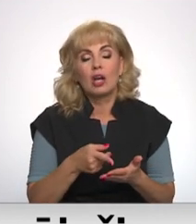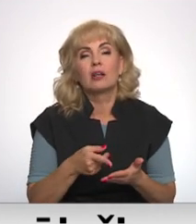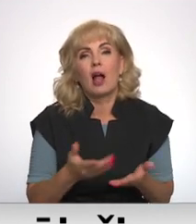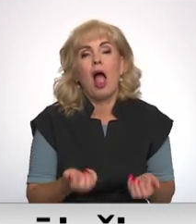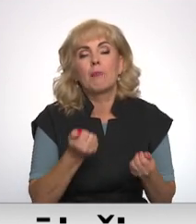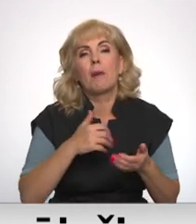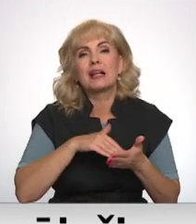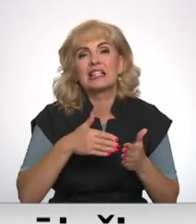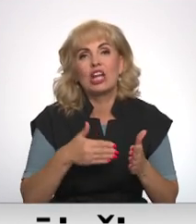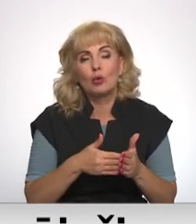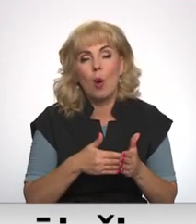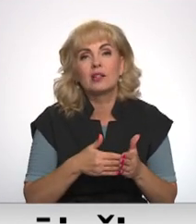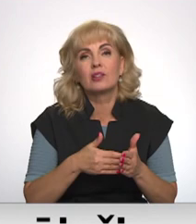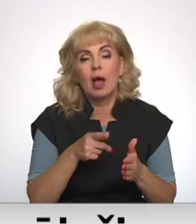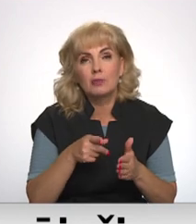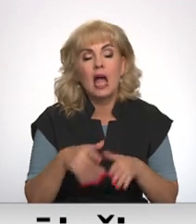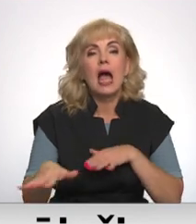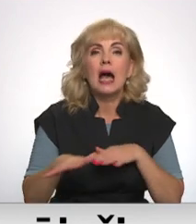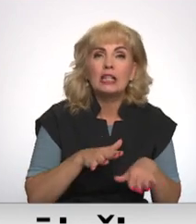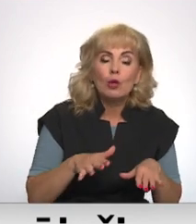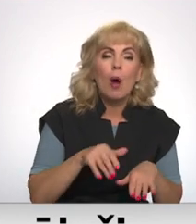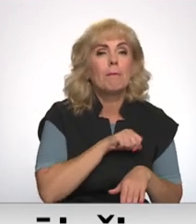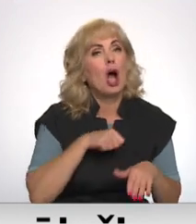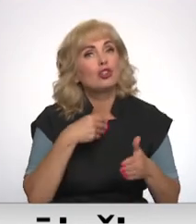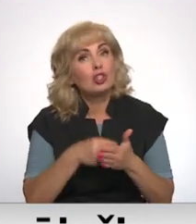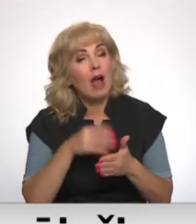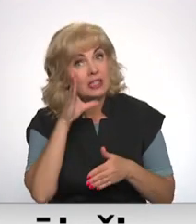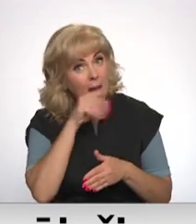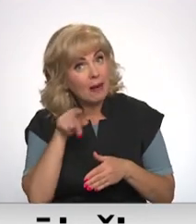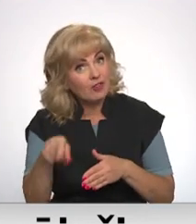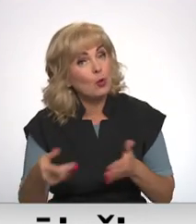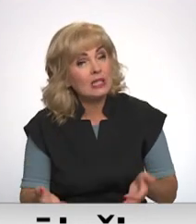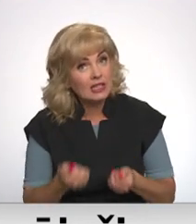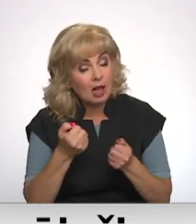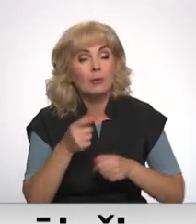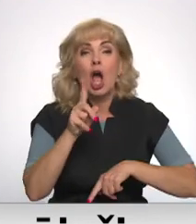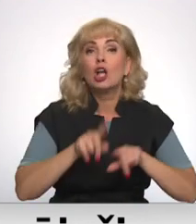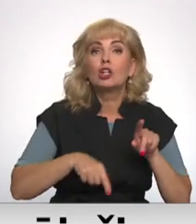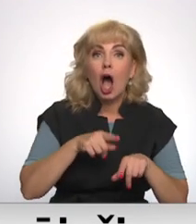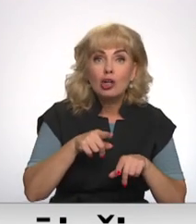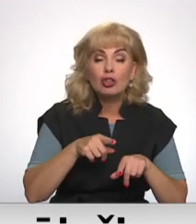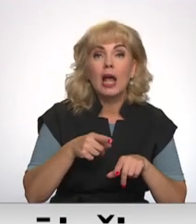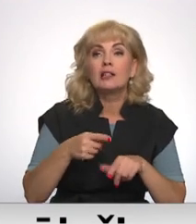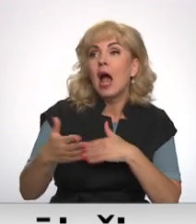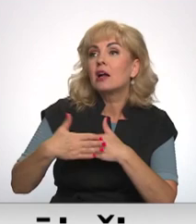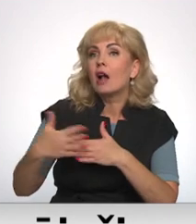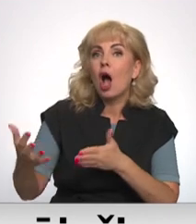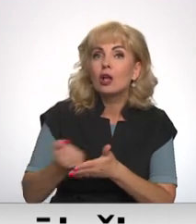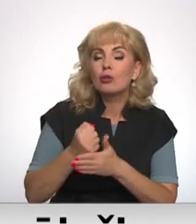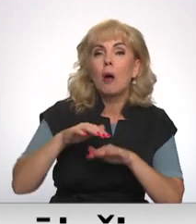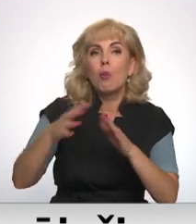situācijā. Noteikti pirms ejam rīkojamies, esam izvērtējuši, ka mēs varam izglābt. Reizēm dar arī vienkārši pamest kaut ko no krasta, kaut kādu